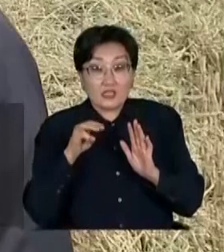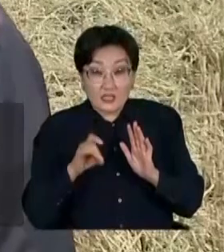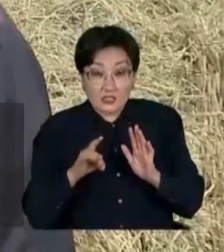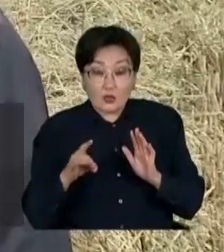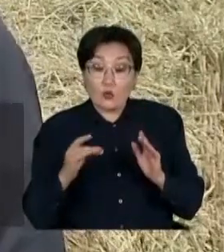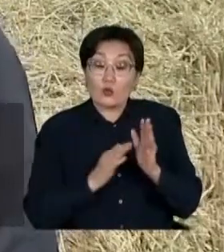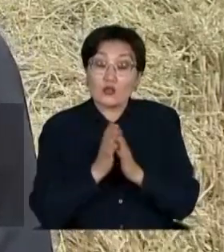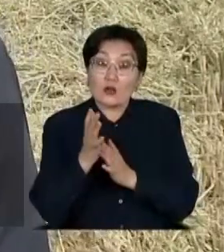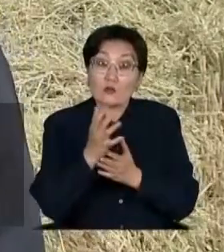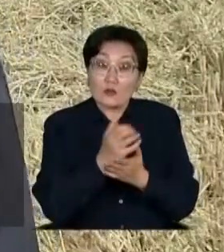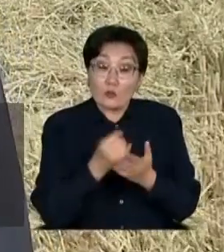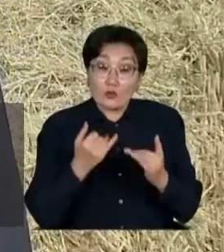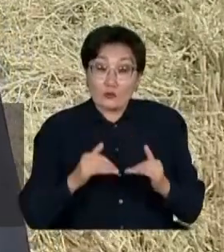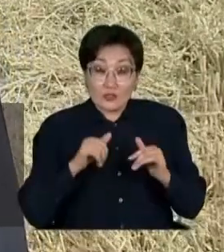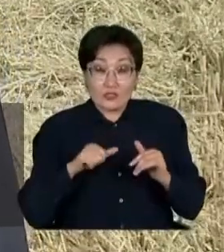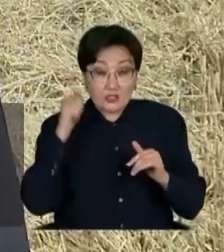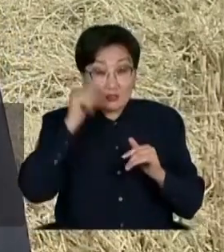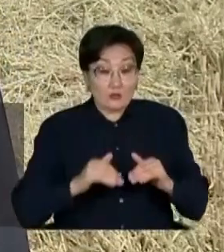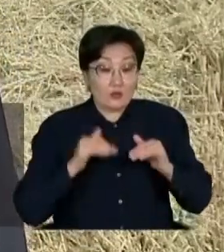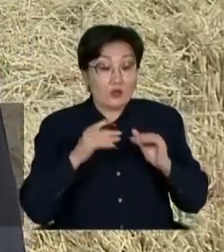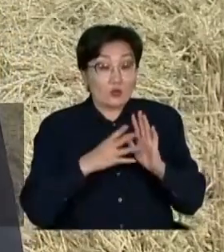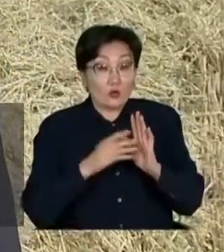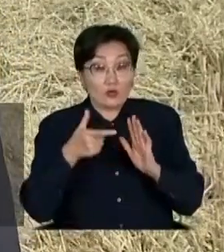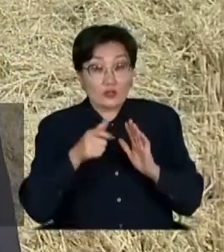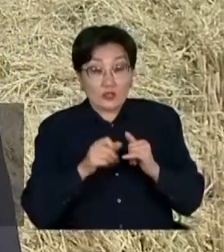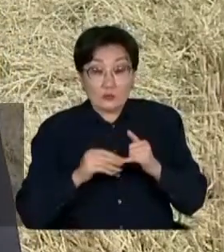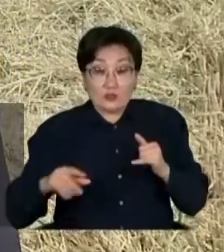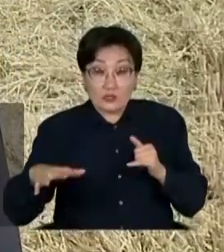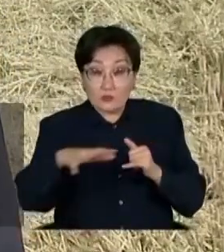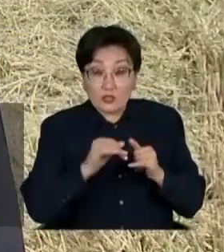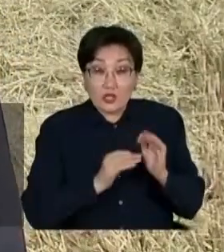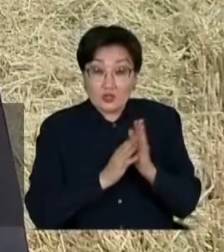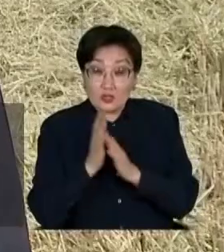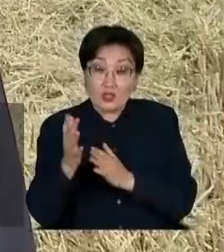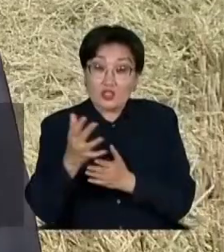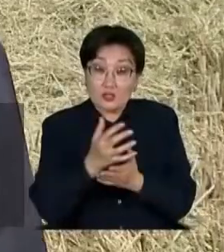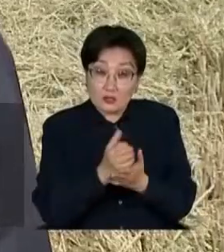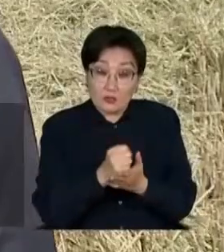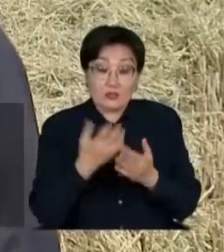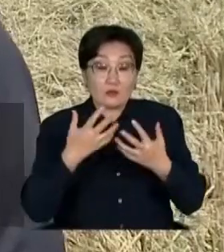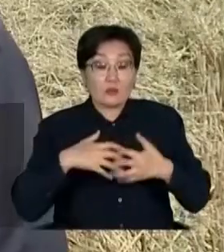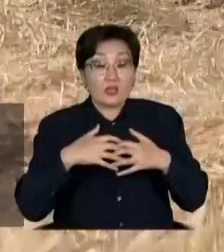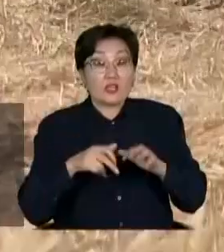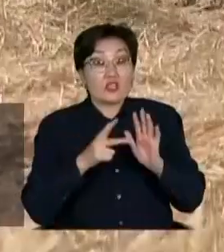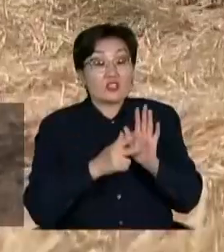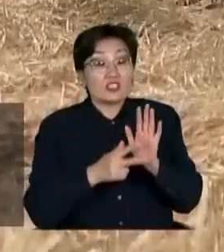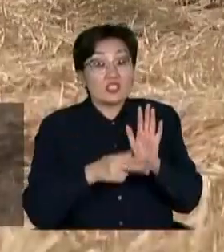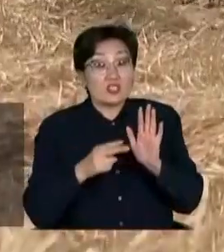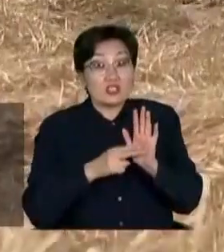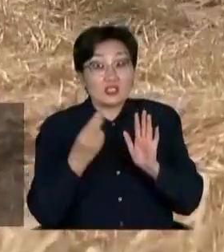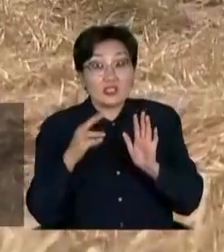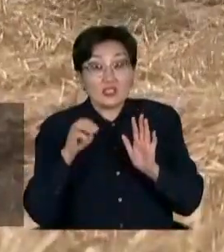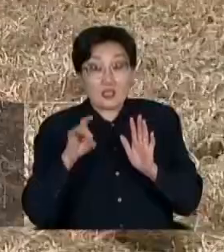Қазір уақытта 9 гектар жердің өнімін жинап алдық. Орташа өнім 87 центнер. Оның ішінде